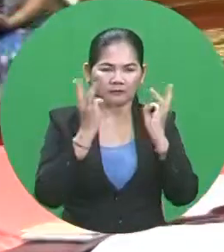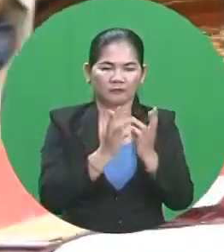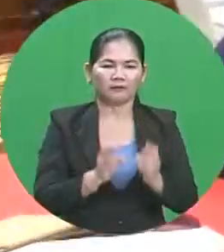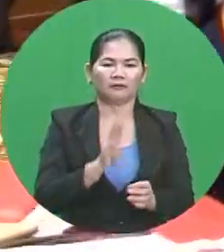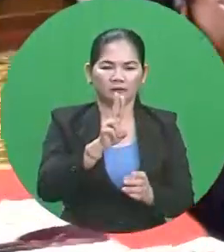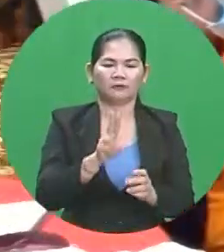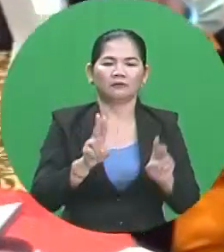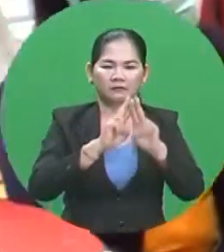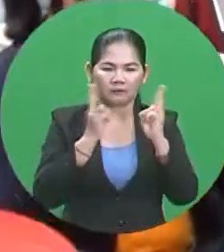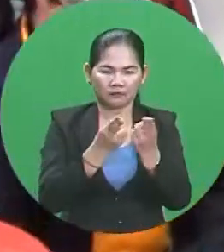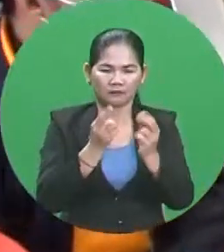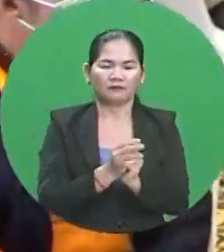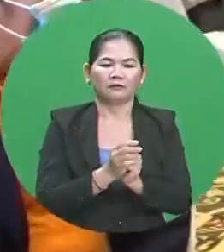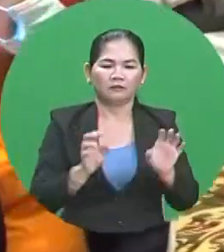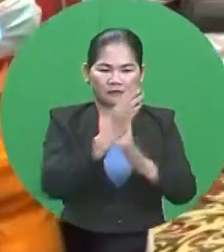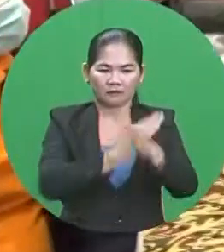UNDP